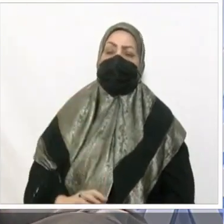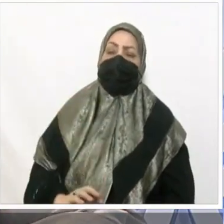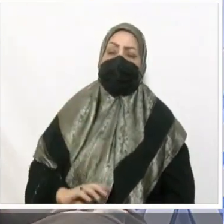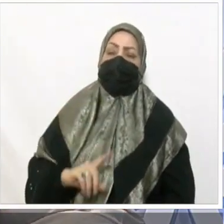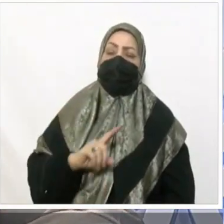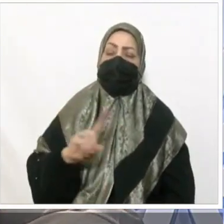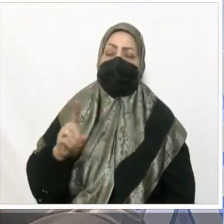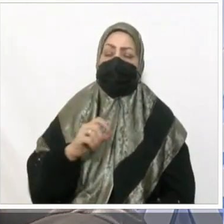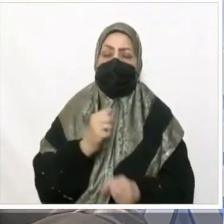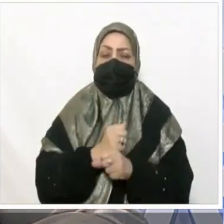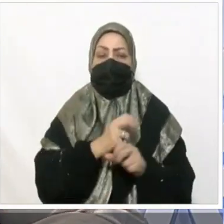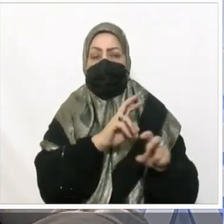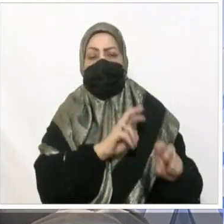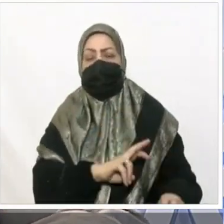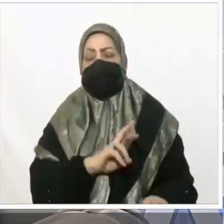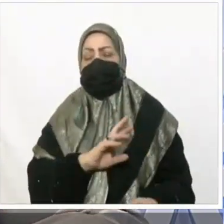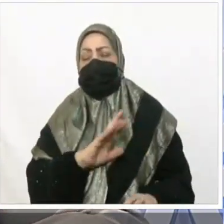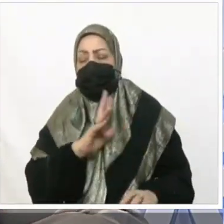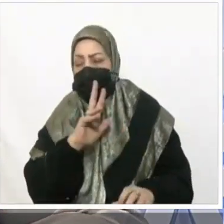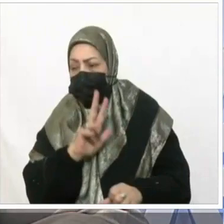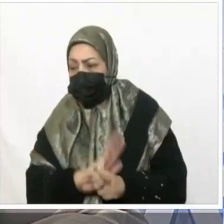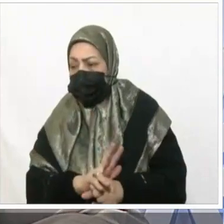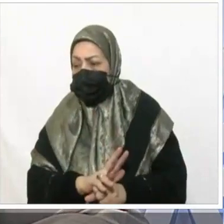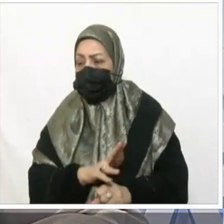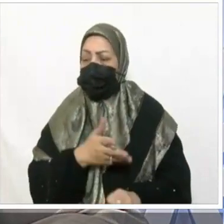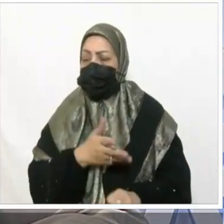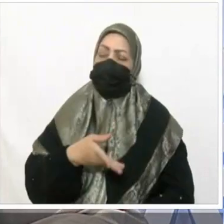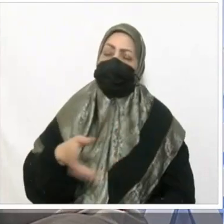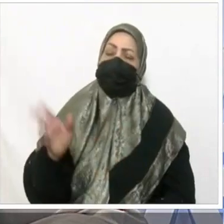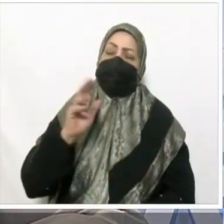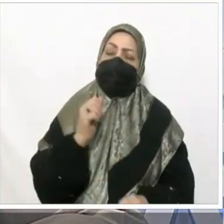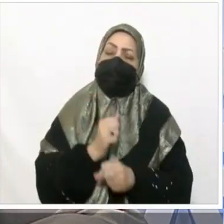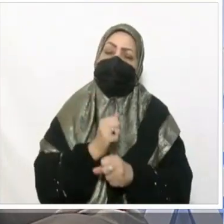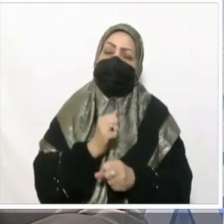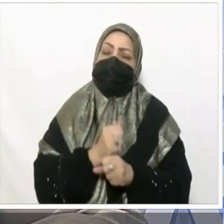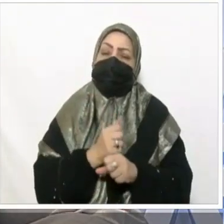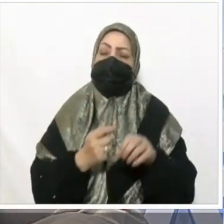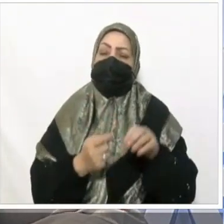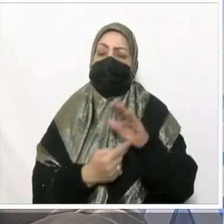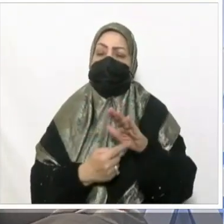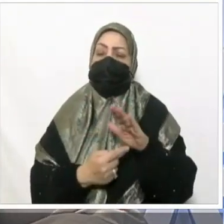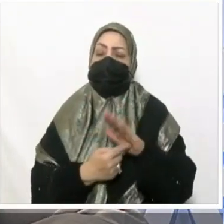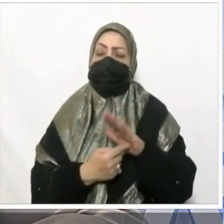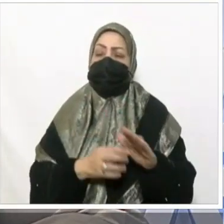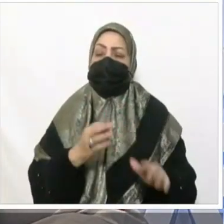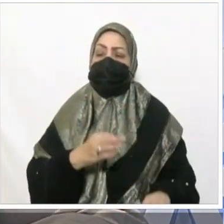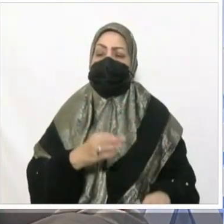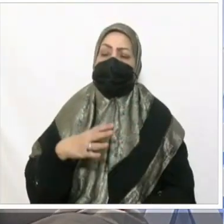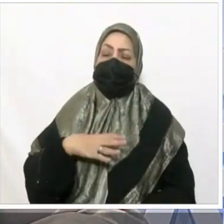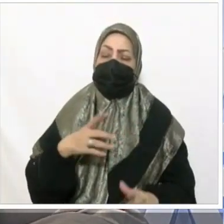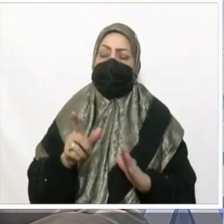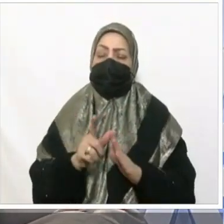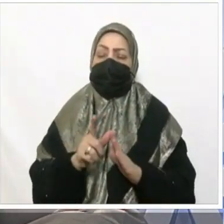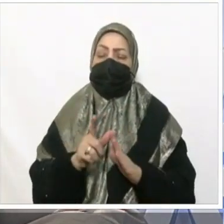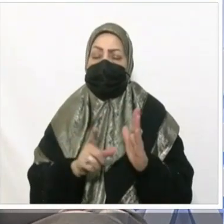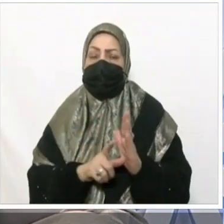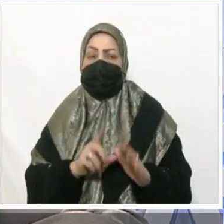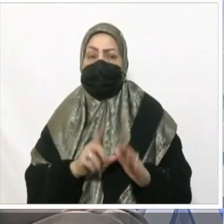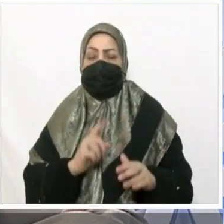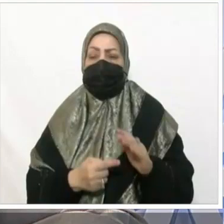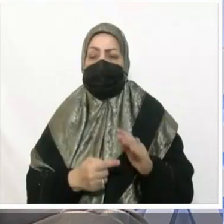ذكرت بشرط أن تسمح اللوائح بذلك. الأمر الثاني أن يكون الخروج بإذن المسؤول في